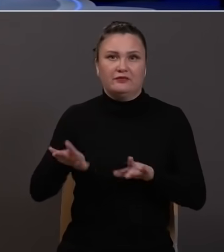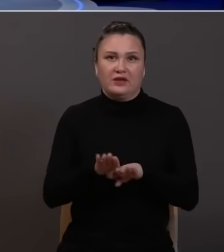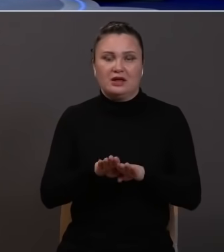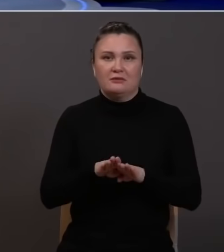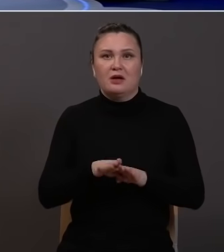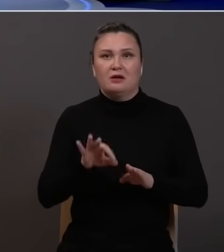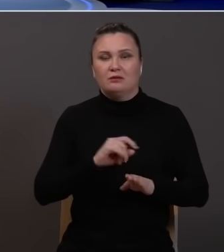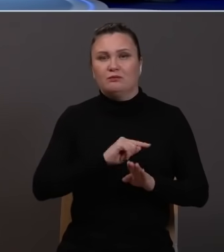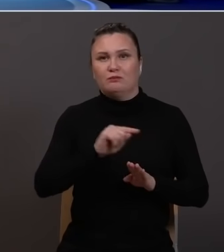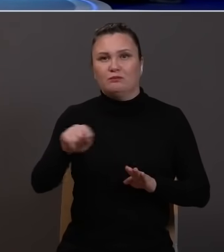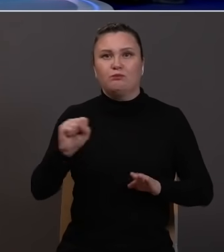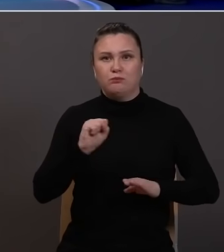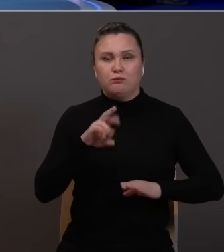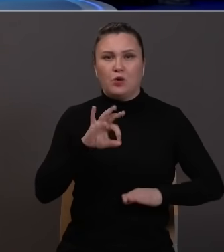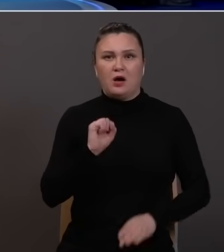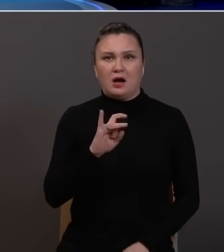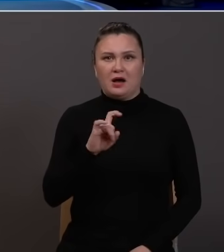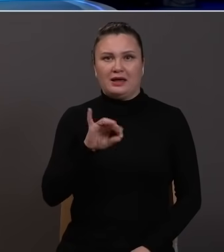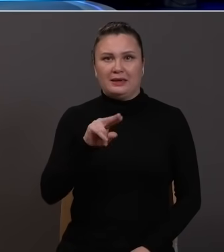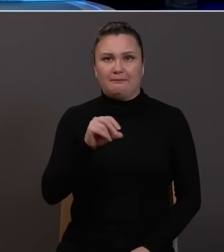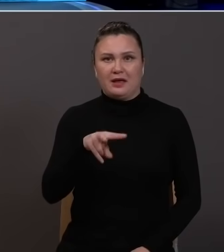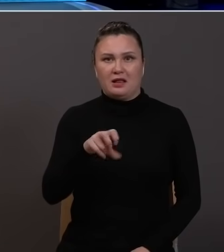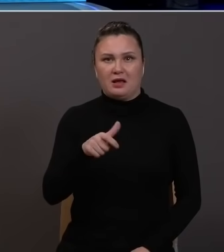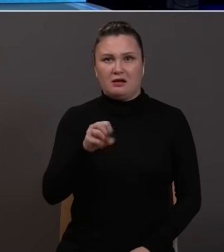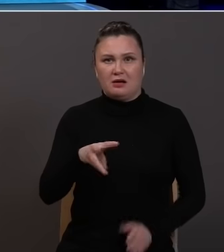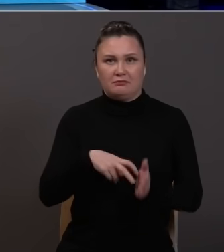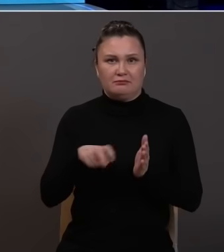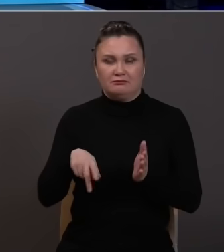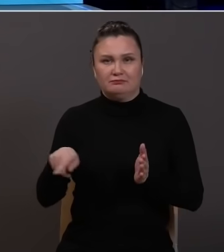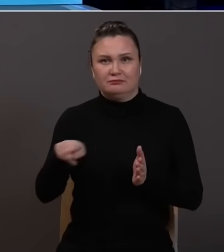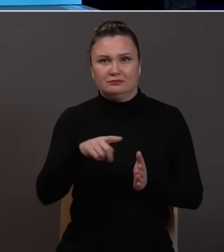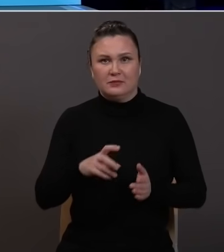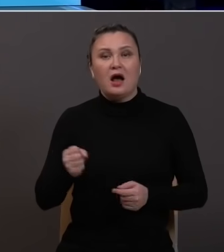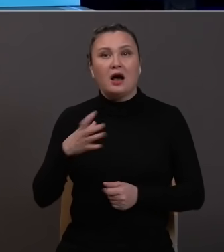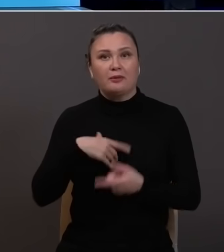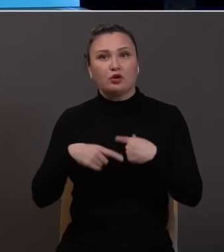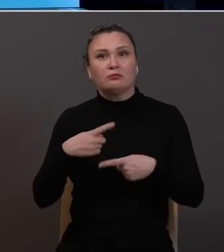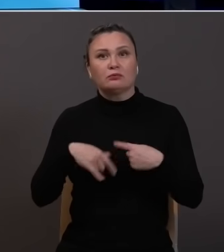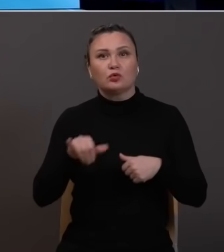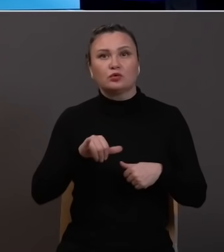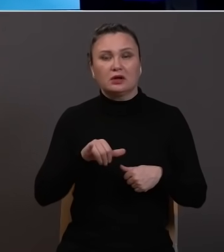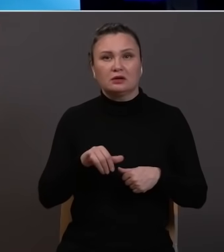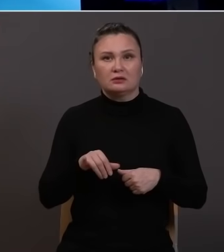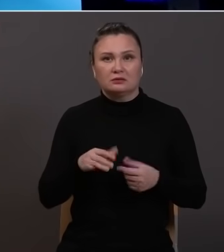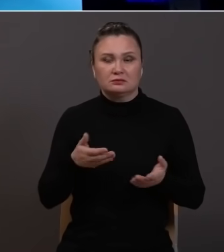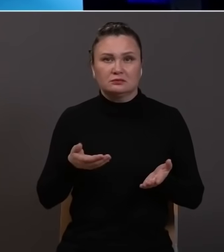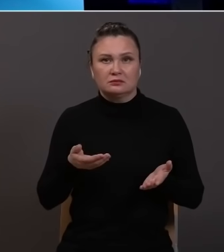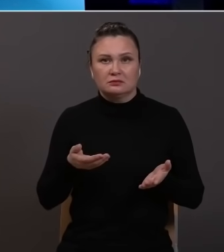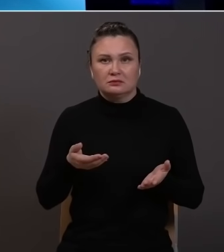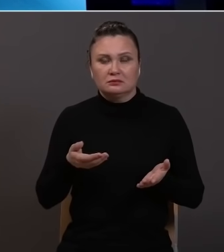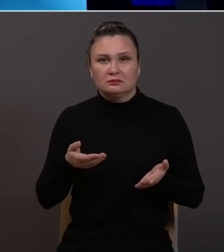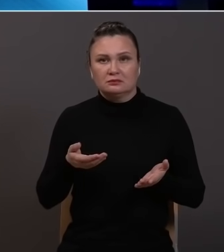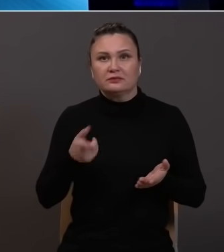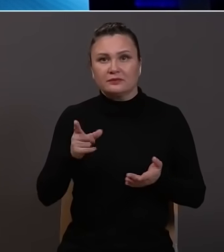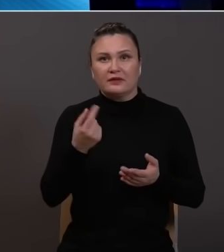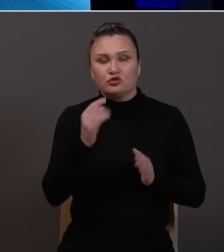по архипелагам. На обратном пути забирает, а отвозит вас обратно в Мурманск? Порт назначения, там вы да. ждете, опять, ну, когда он там освободится, либо мы